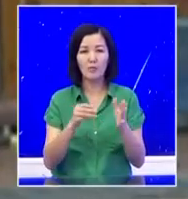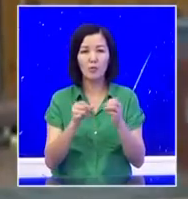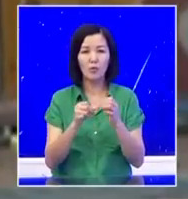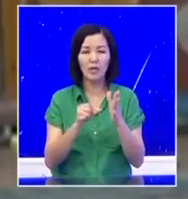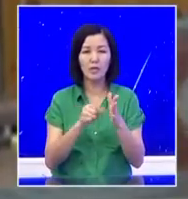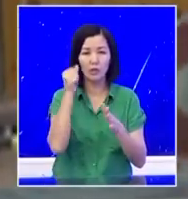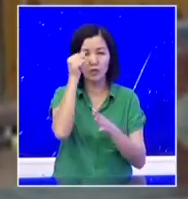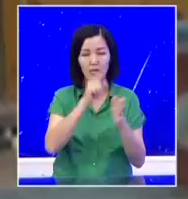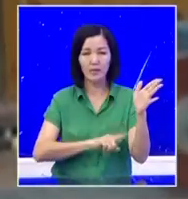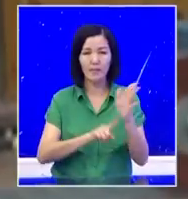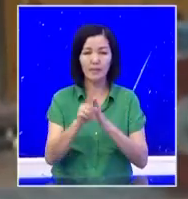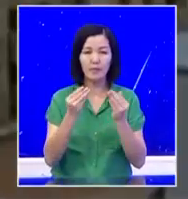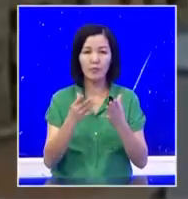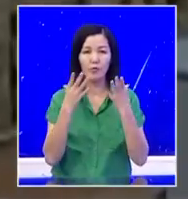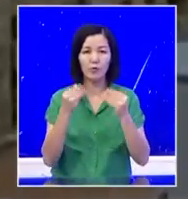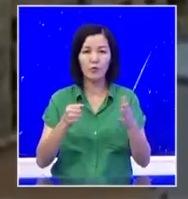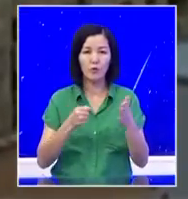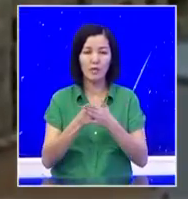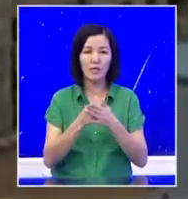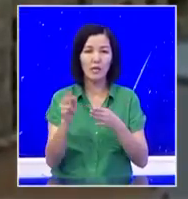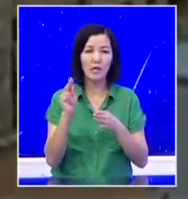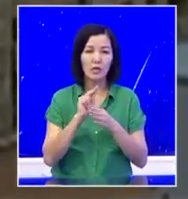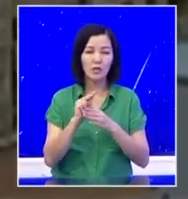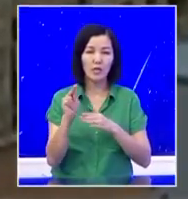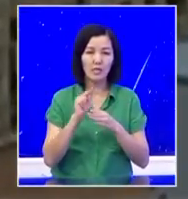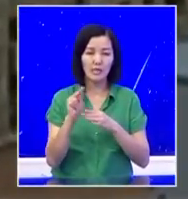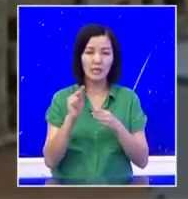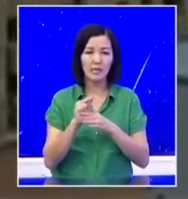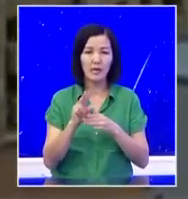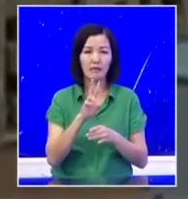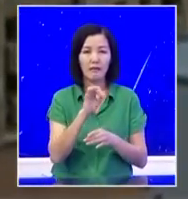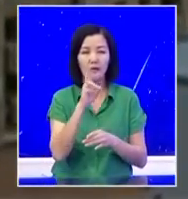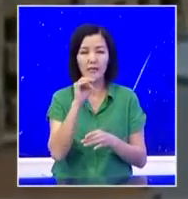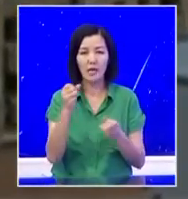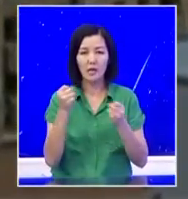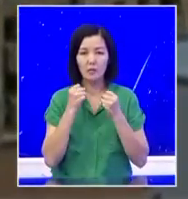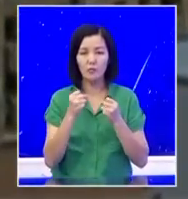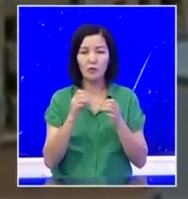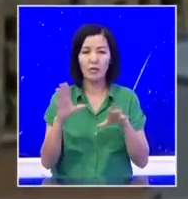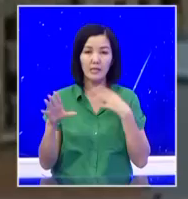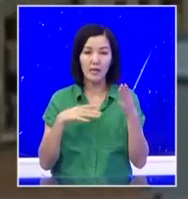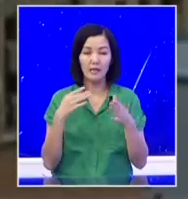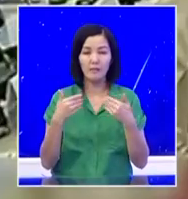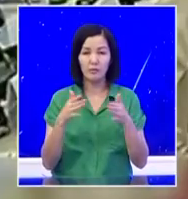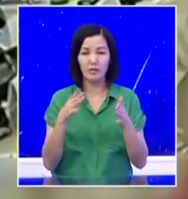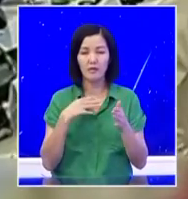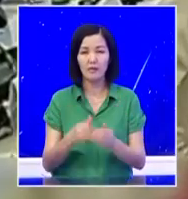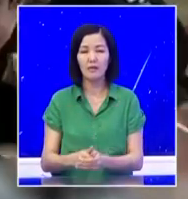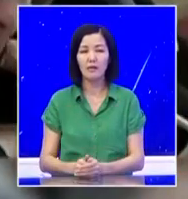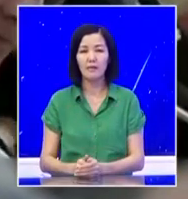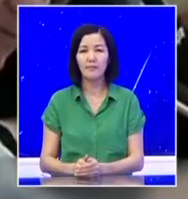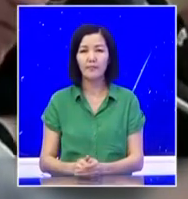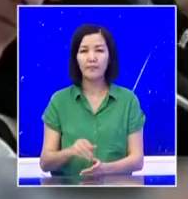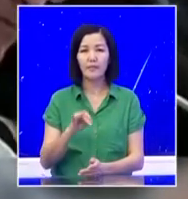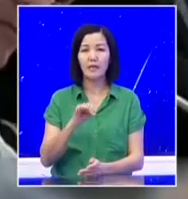бері баптаған, Татьяна Хромова, Вячеслав Ню, Алла Важенина мен Надежда Ногайсында спортшыларды дайындап шығарды.